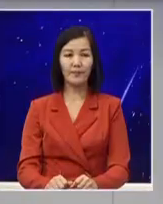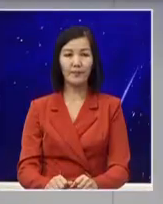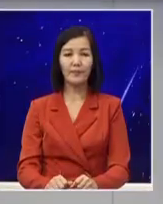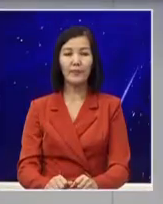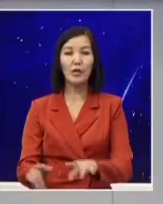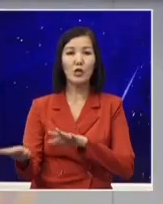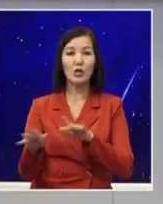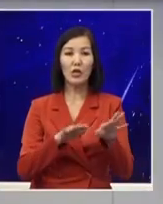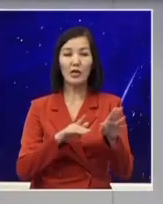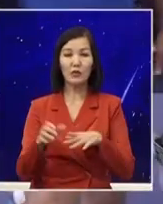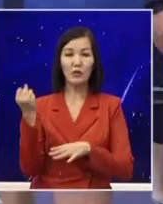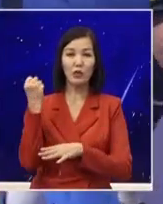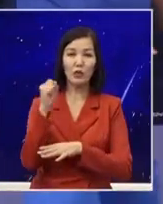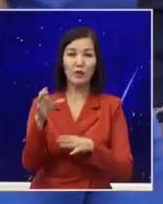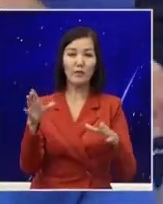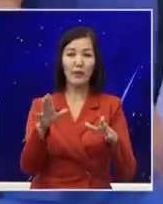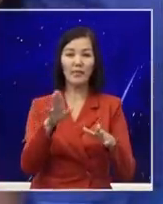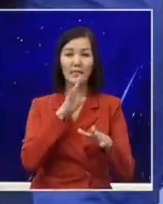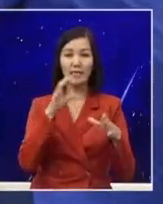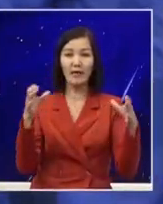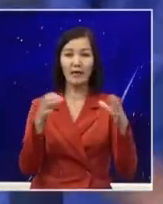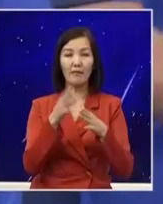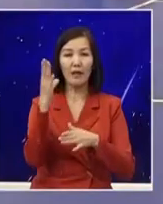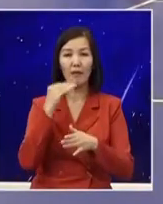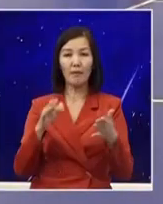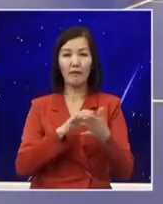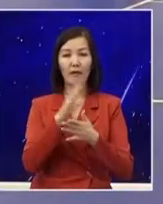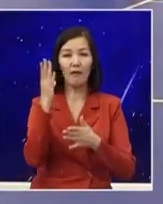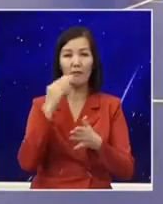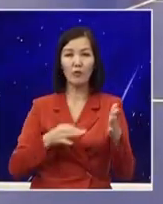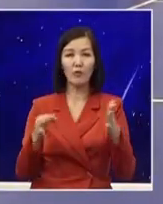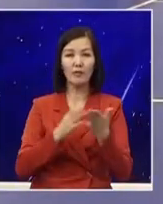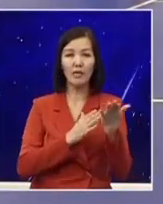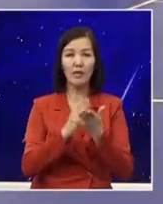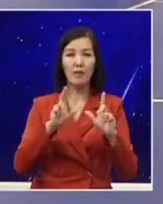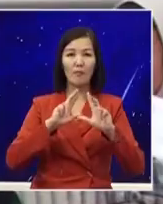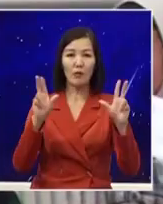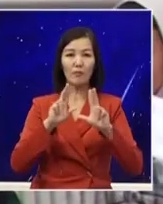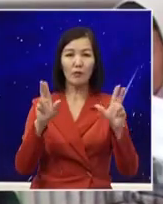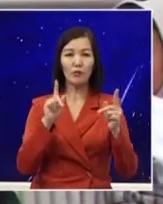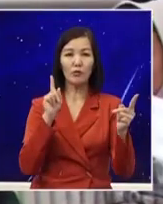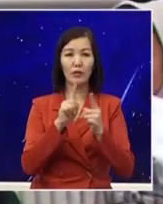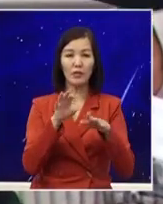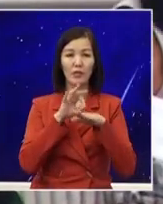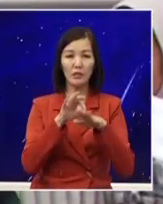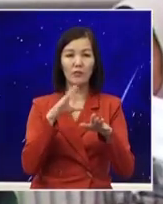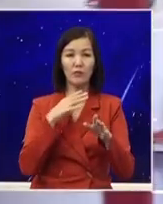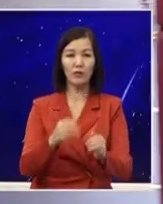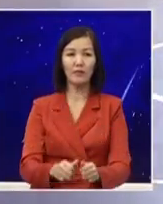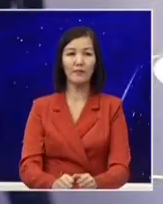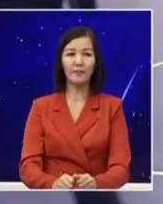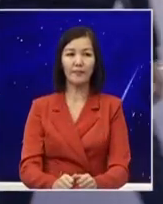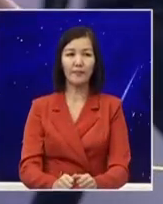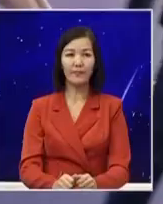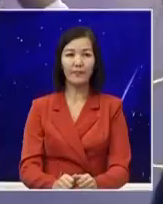Шара соңында жеңімпаз жетсу волейбол командасы Алматы қаласы мен Алматы облысының ардагер волейболшыларымен жолдастық кездесу